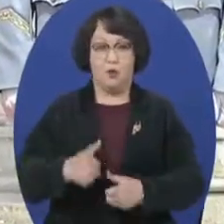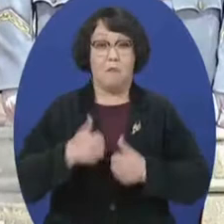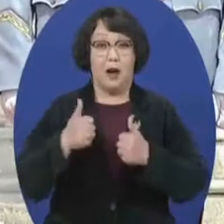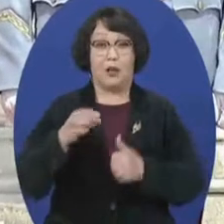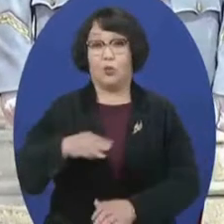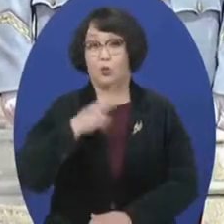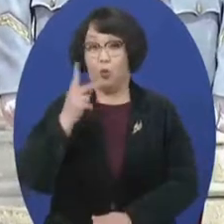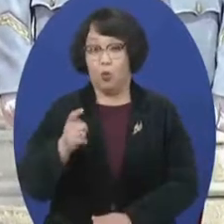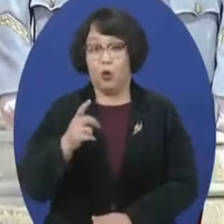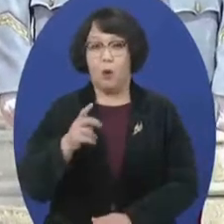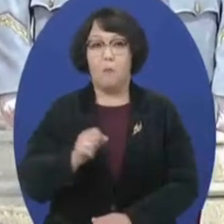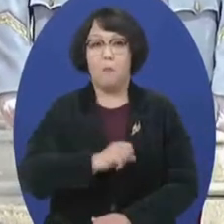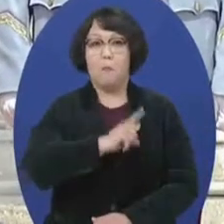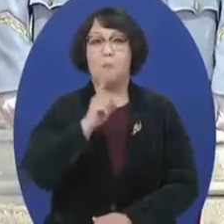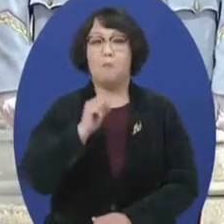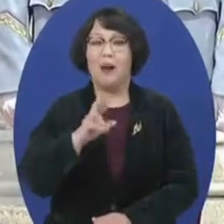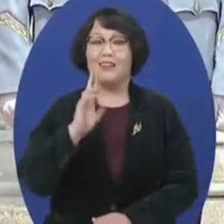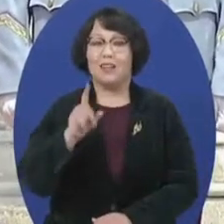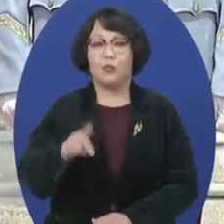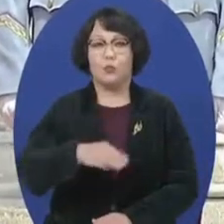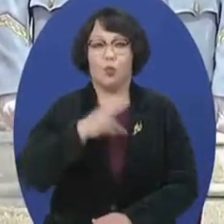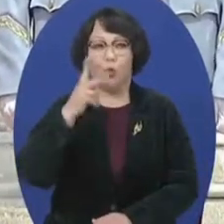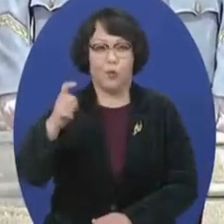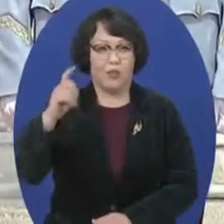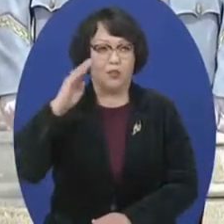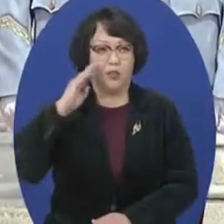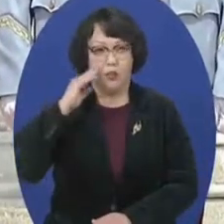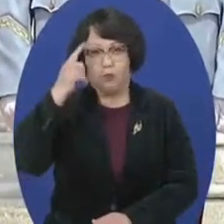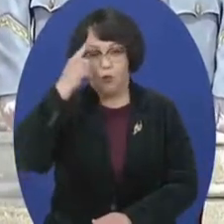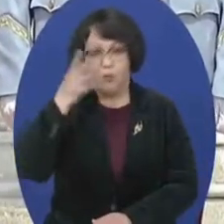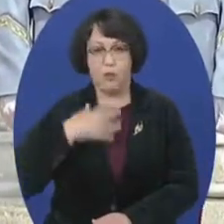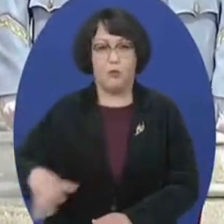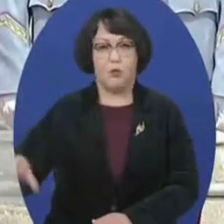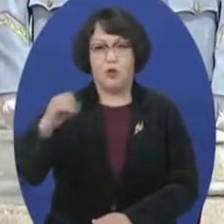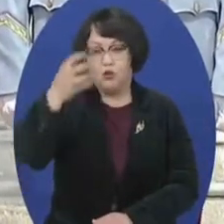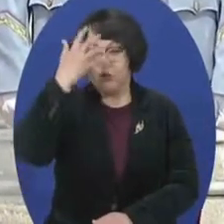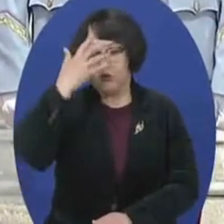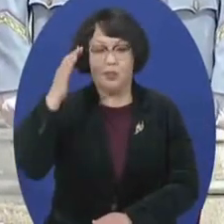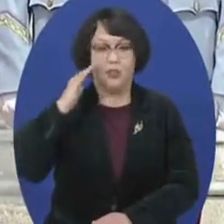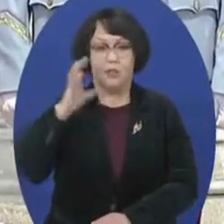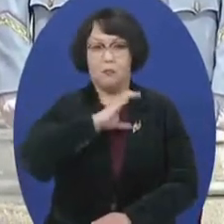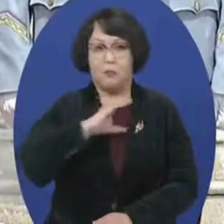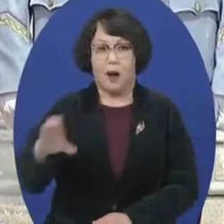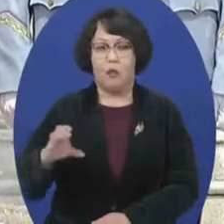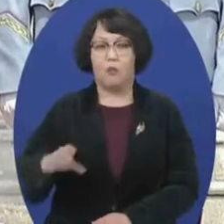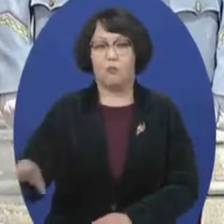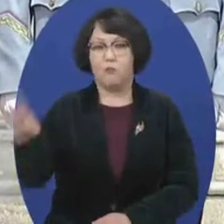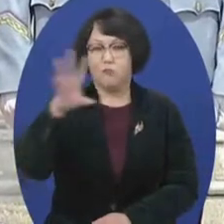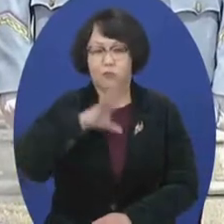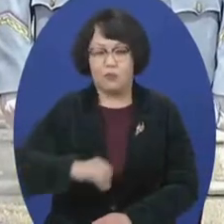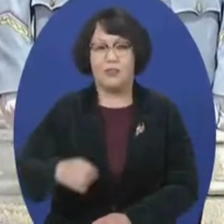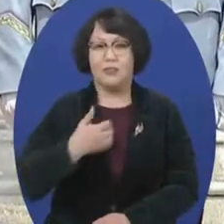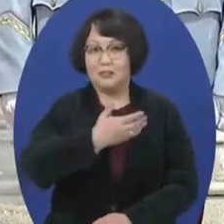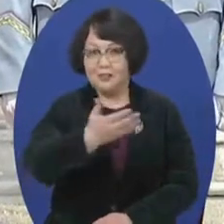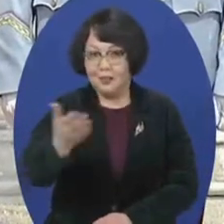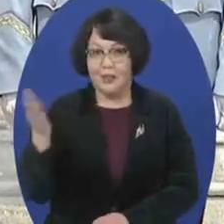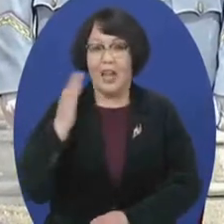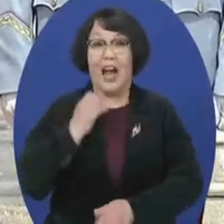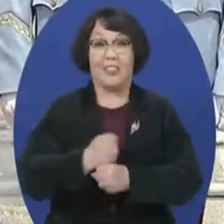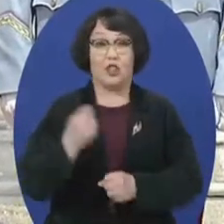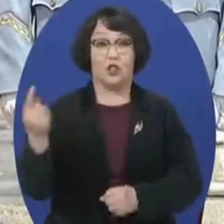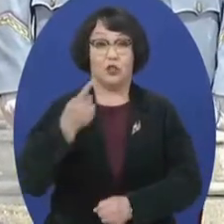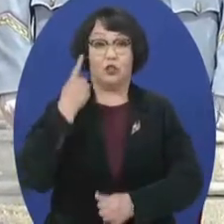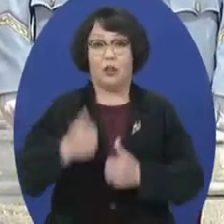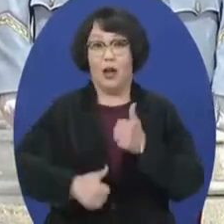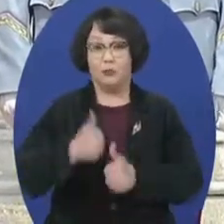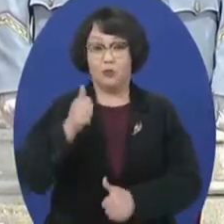бахархах түүхийн баялаг түүхтэй зэвсэгт хүчин төрийн зэргийн байгууллагын эрэлхэг дайчид та бүхэнд ажлын